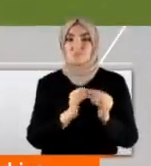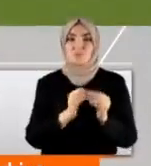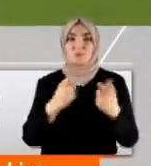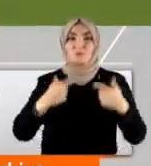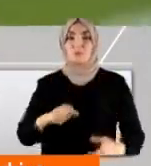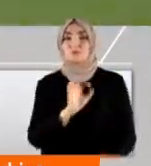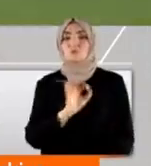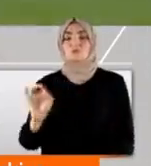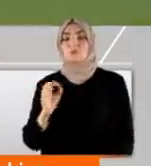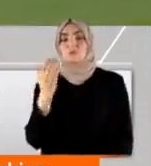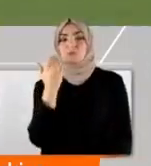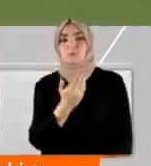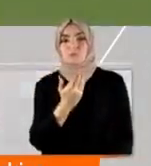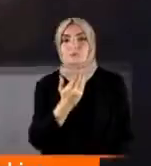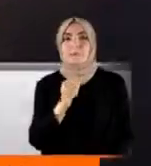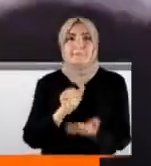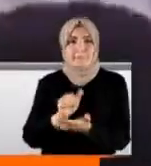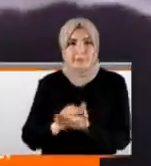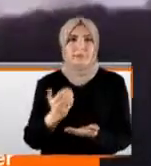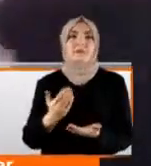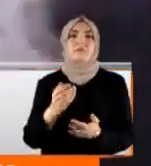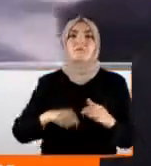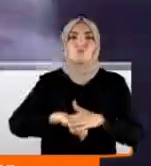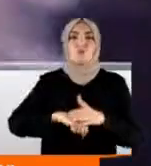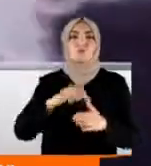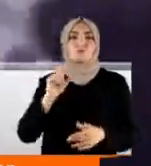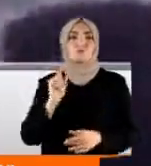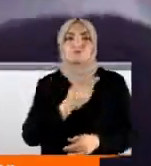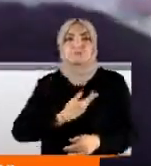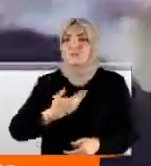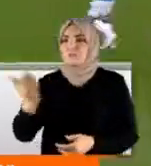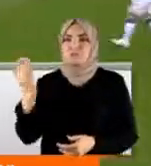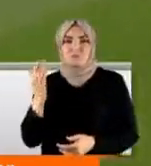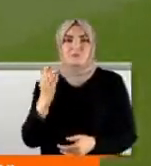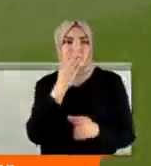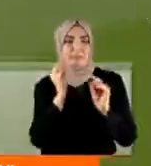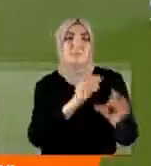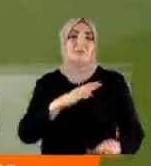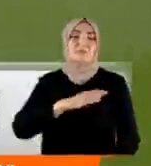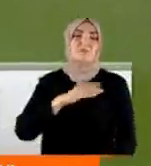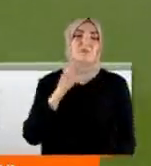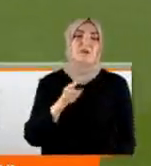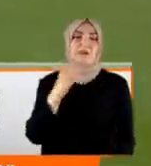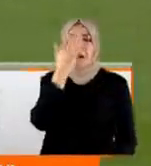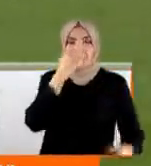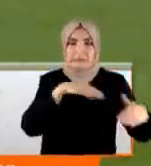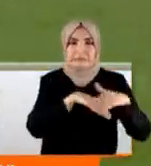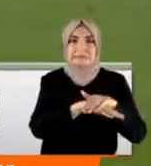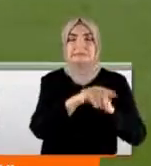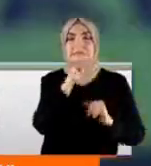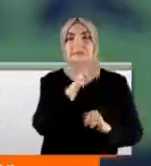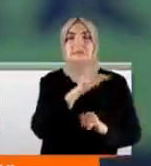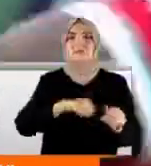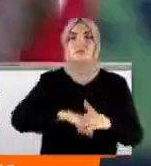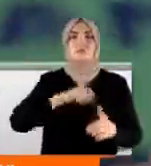Çünkü medya ve taraftar futbolcuya tepkili. karantinadaki futbolcu takımını 3 önemli